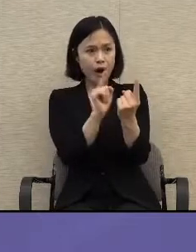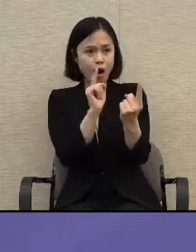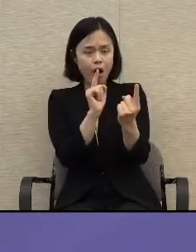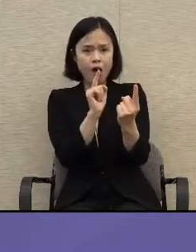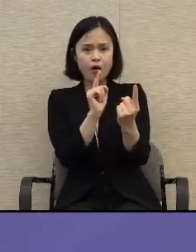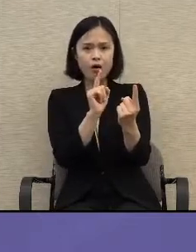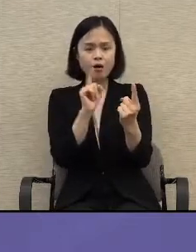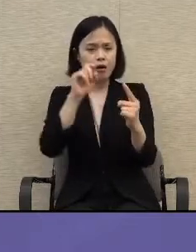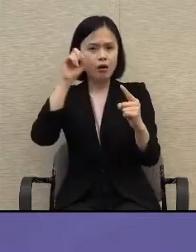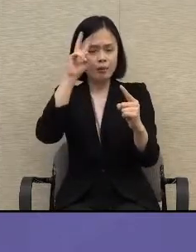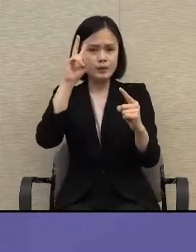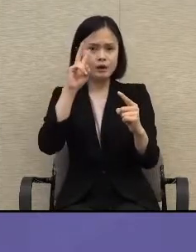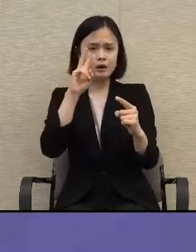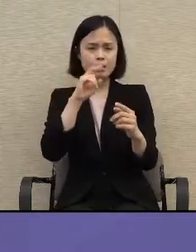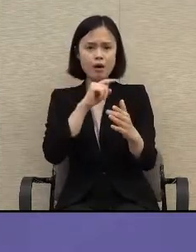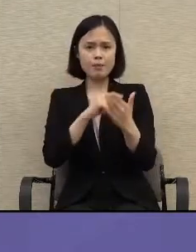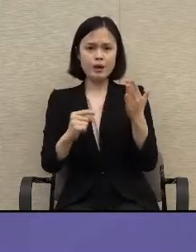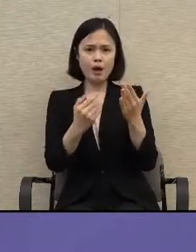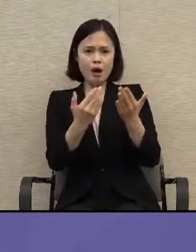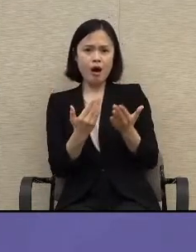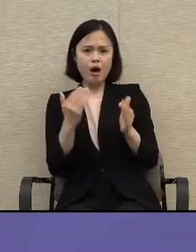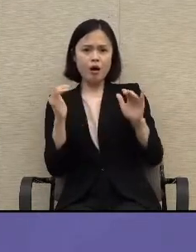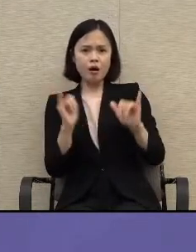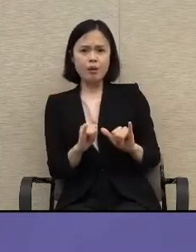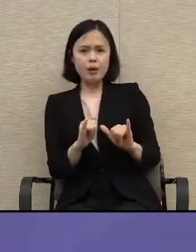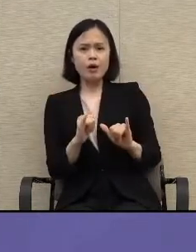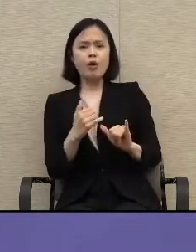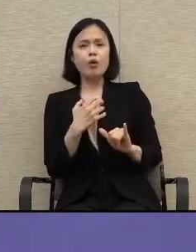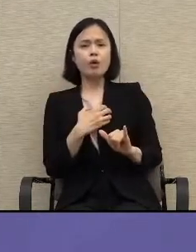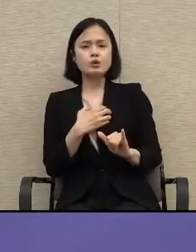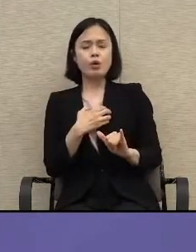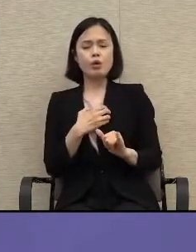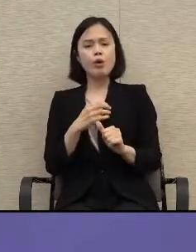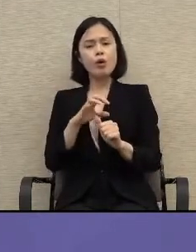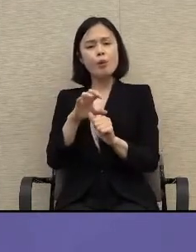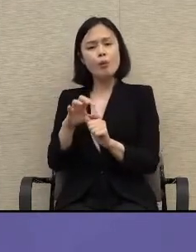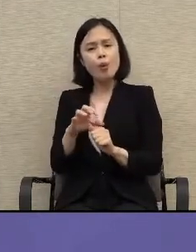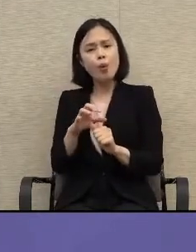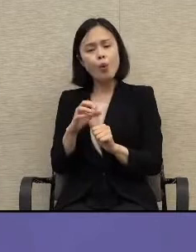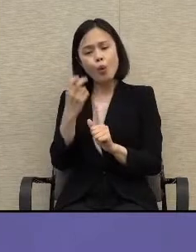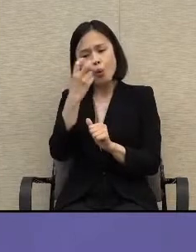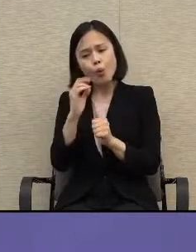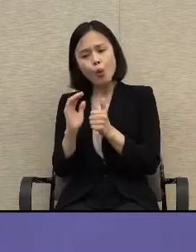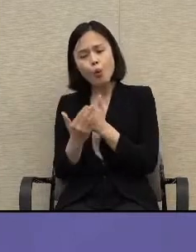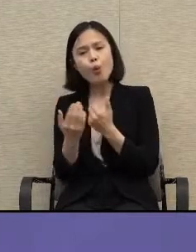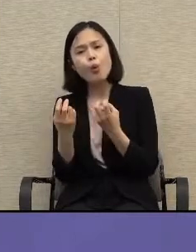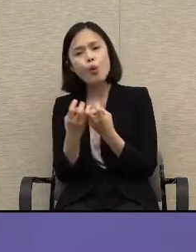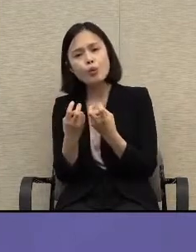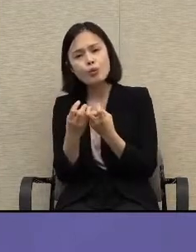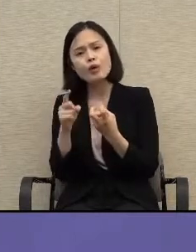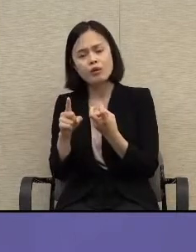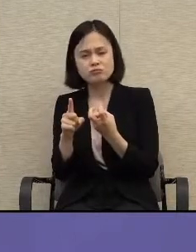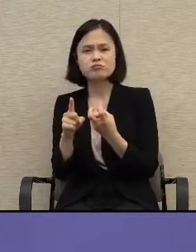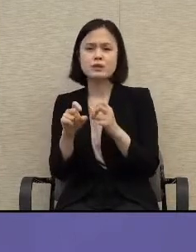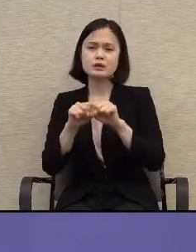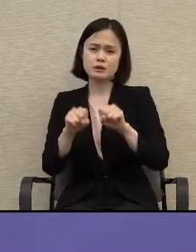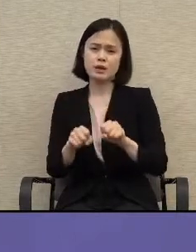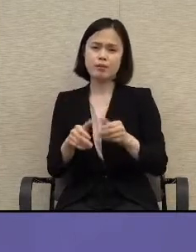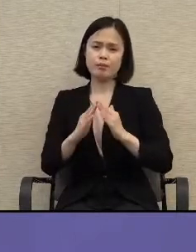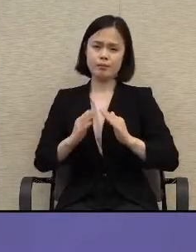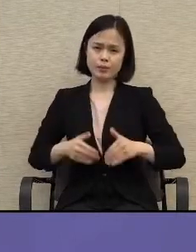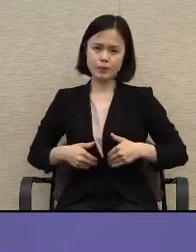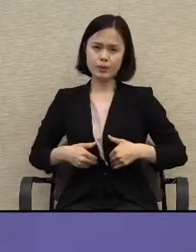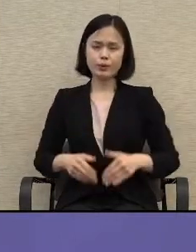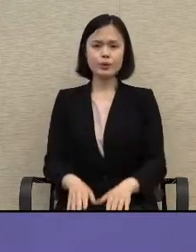고민들도 있는 상황입니다. 대표적인 인프라인 이제 정신건강복지센터를 조금 보시게 될